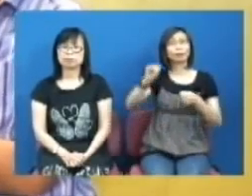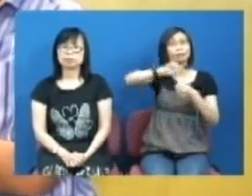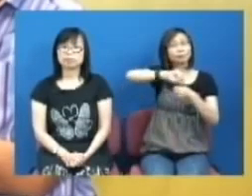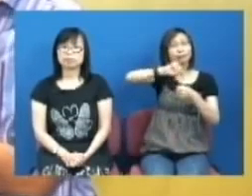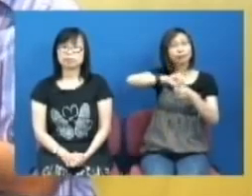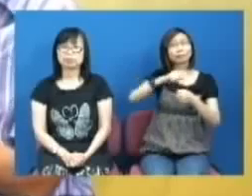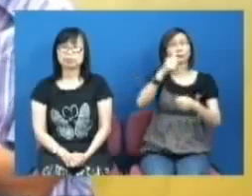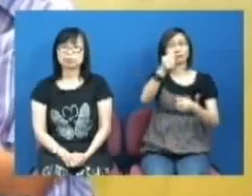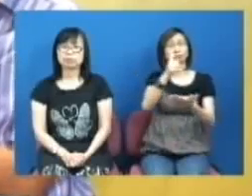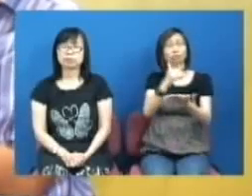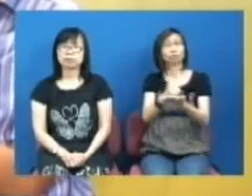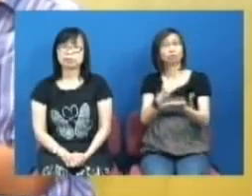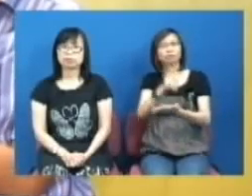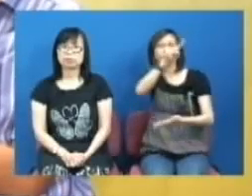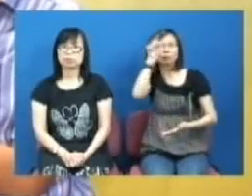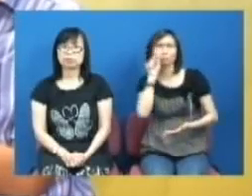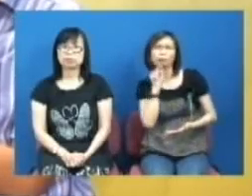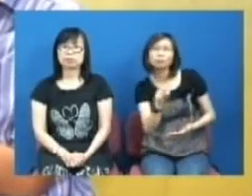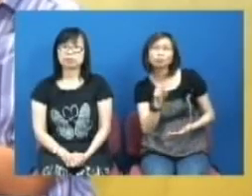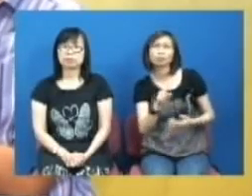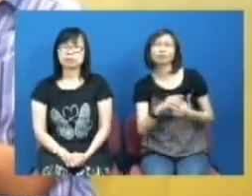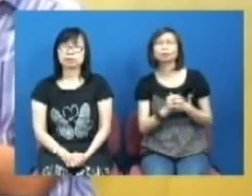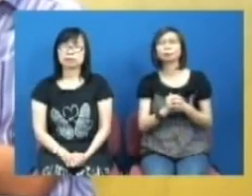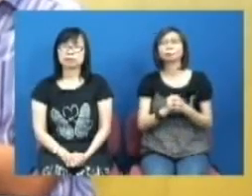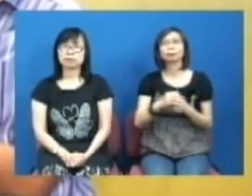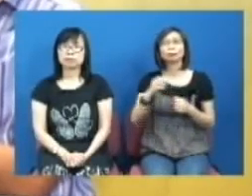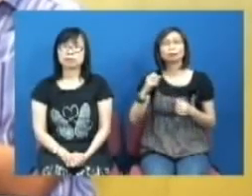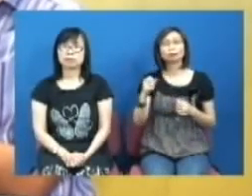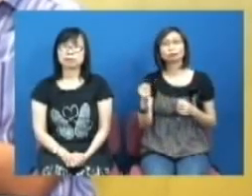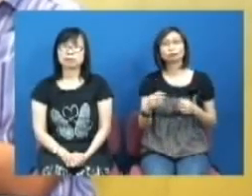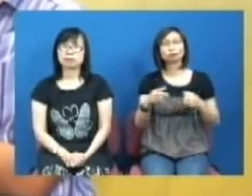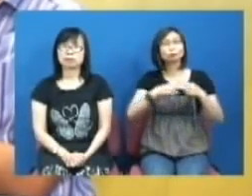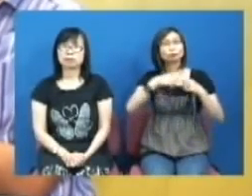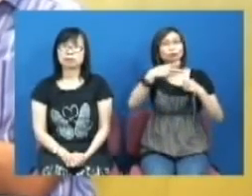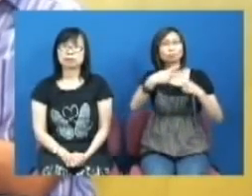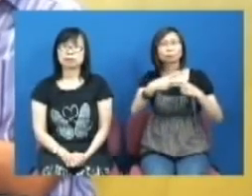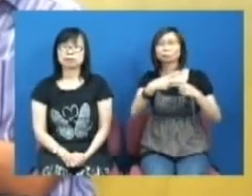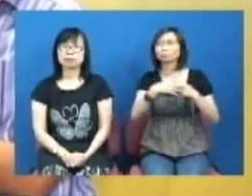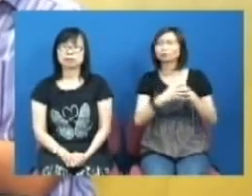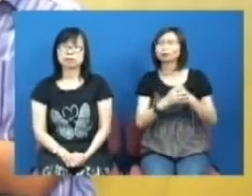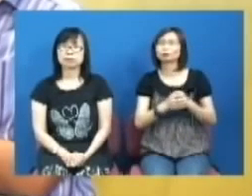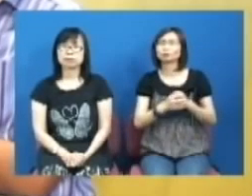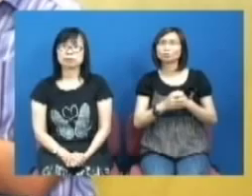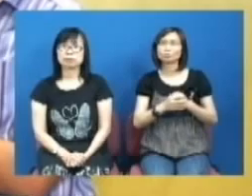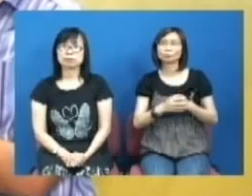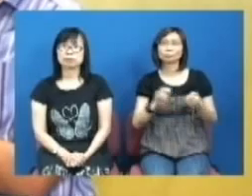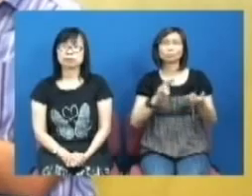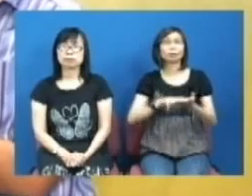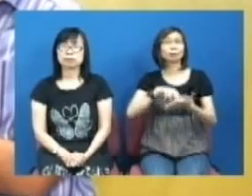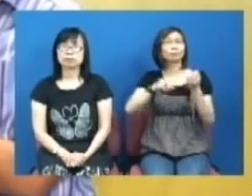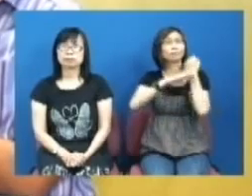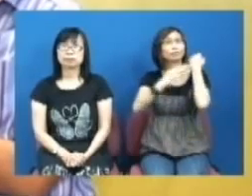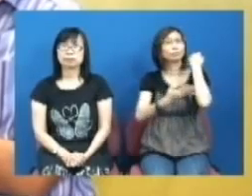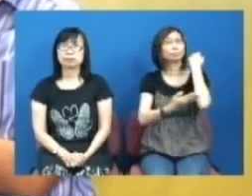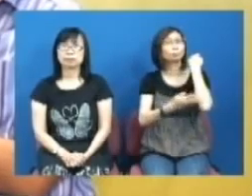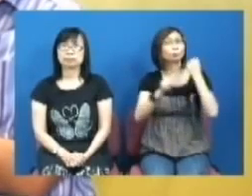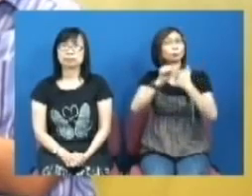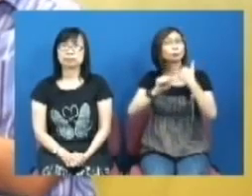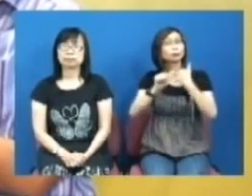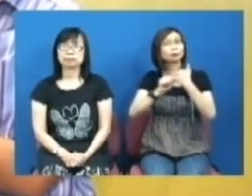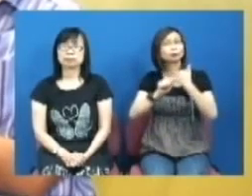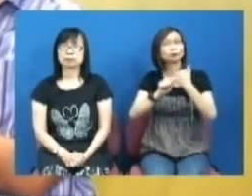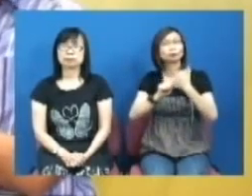馳喎，有人會咁樣提出一個咩質疑？同埋咁第二樣嘢就係話，其實立法會議員嗰個認受